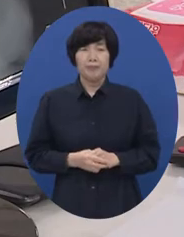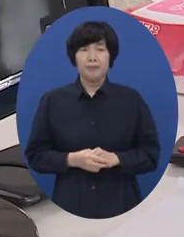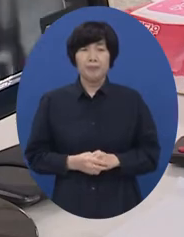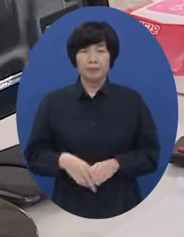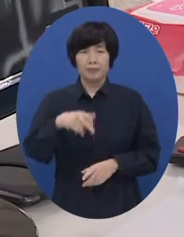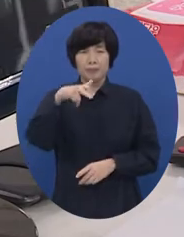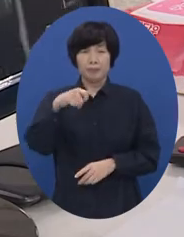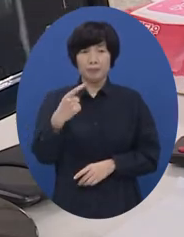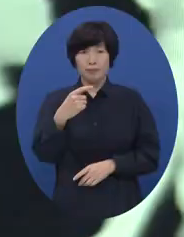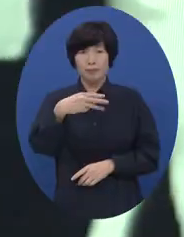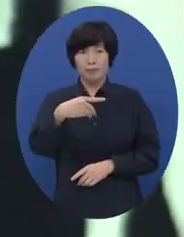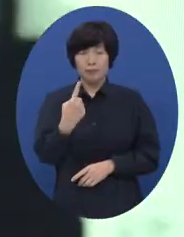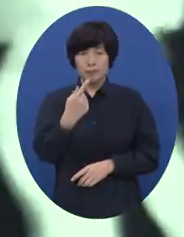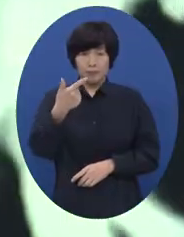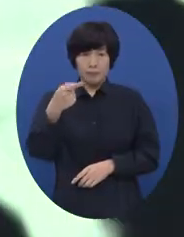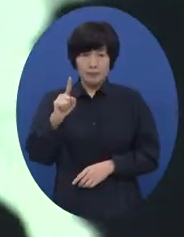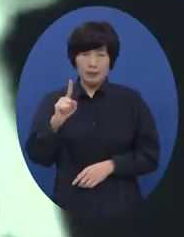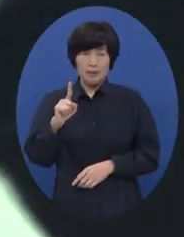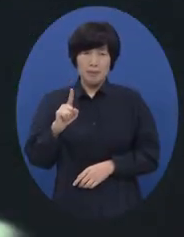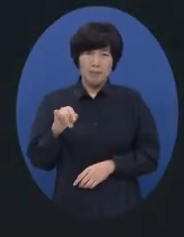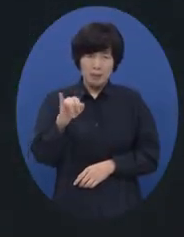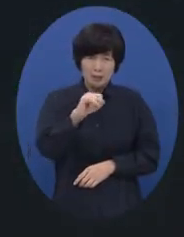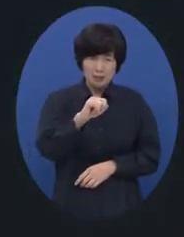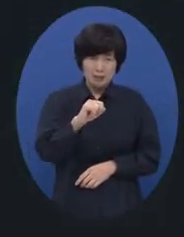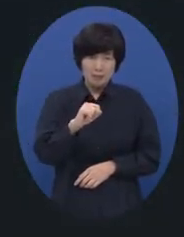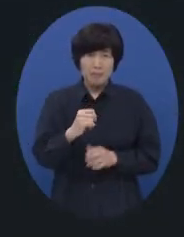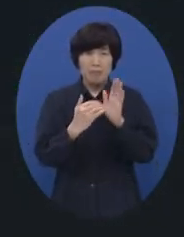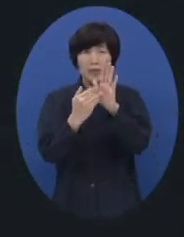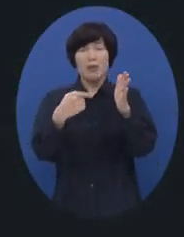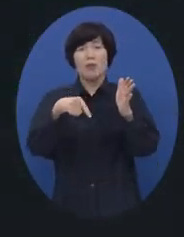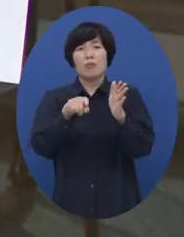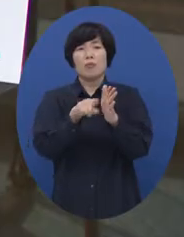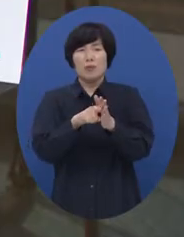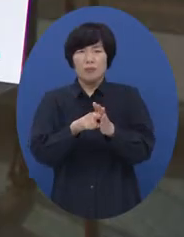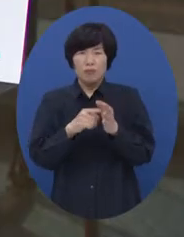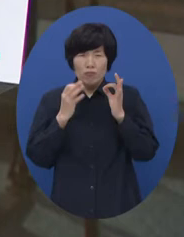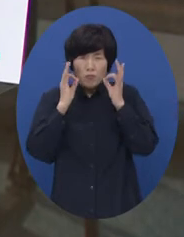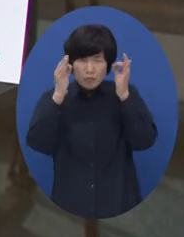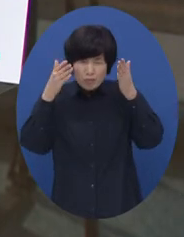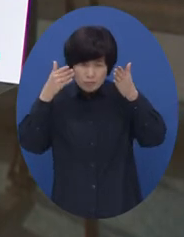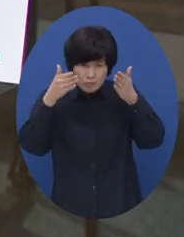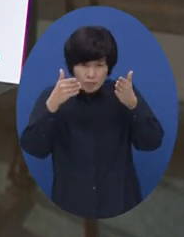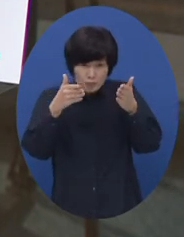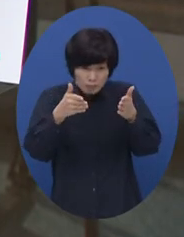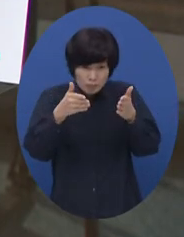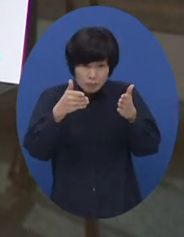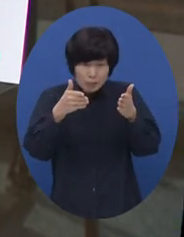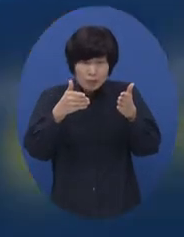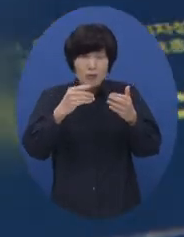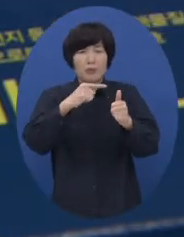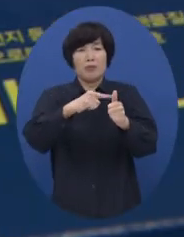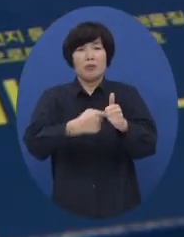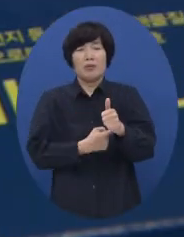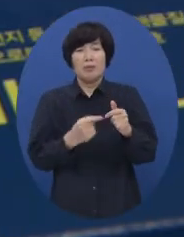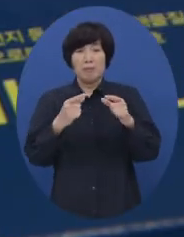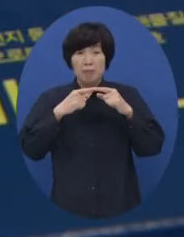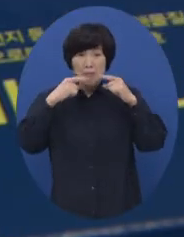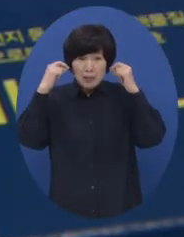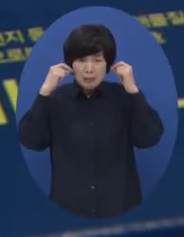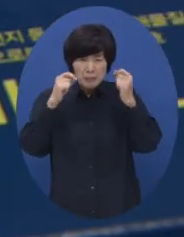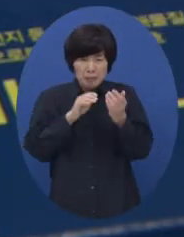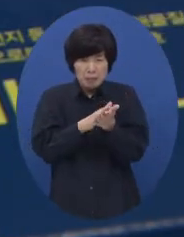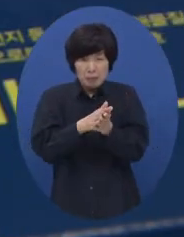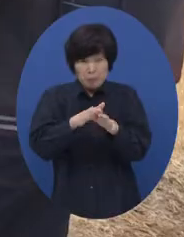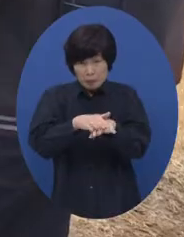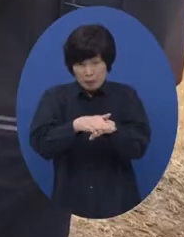신종 코로나 바이러스 감염증 확산 방지에 초미의 관심이 쏠리고 있는 가운데 위생용품에 대한 수요가 폭발적으로 급증하고